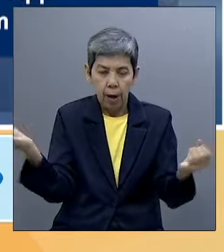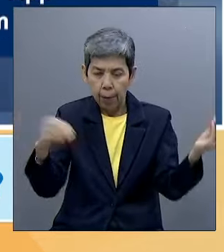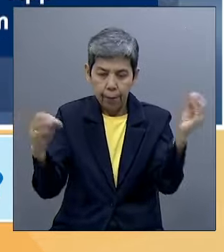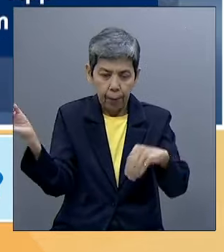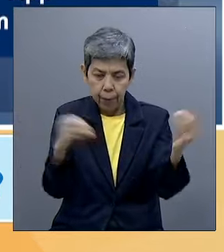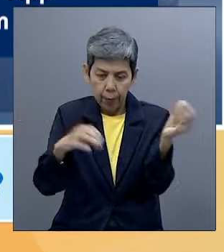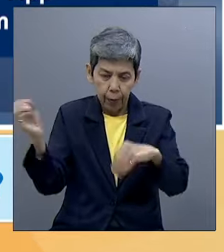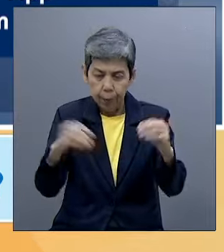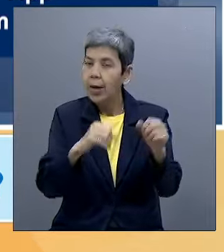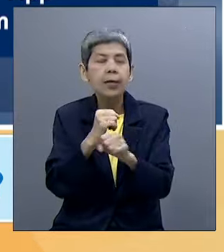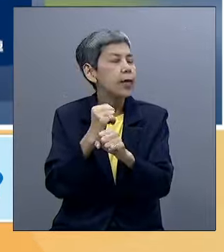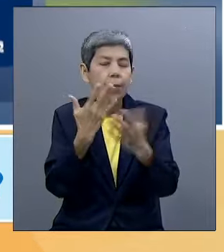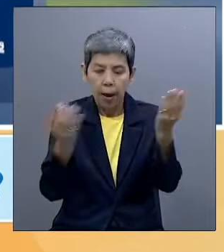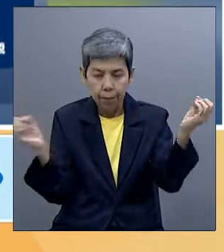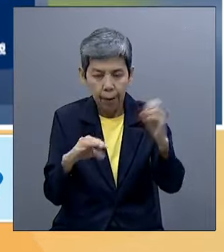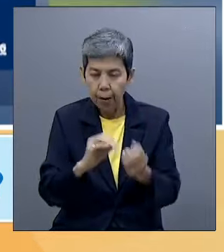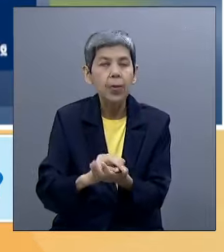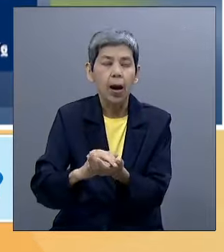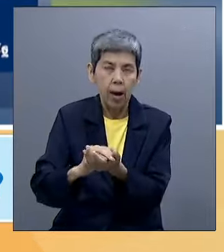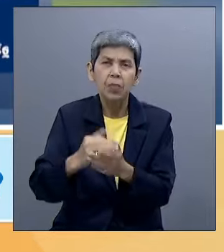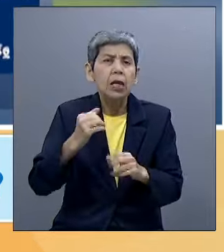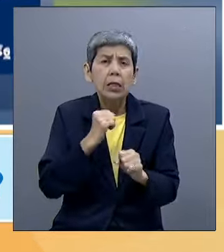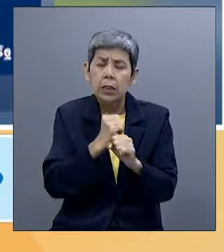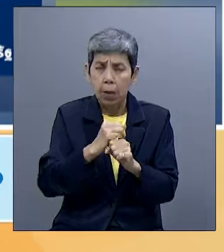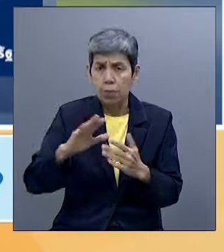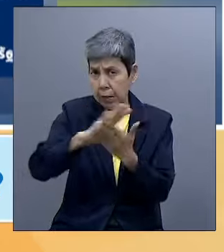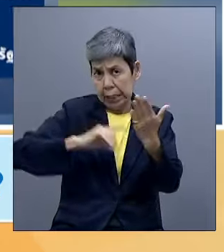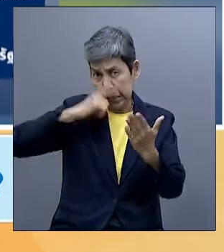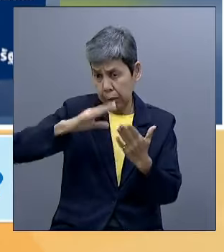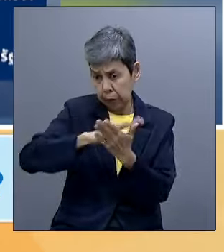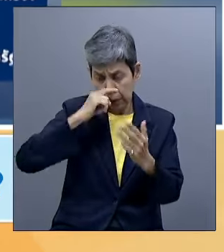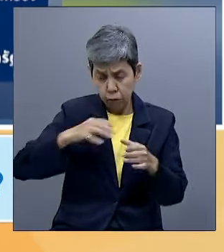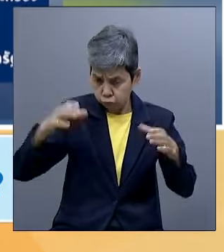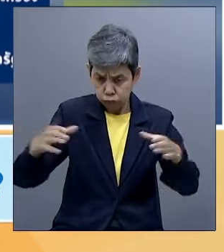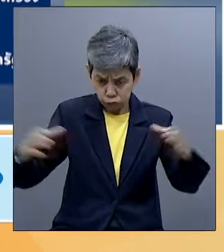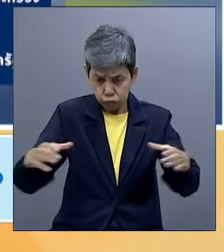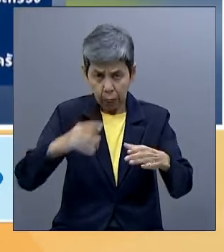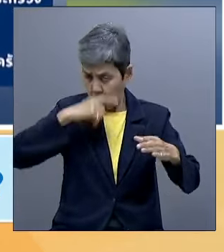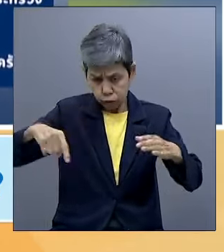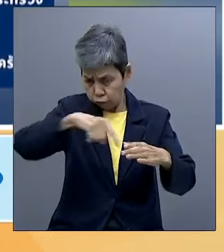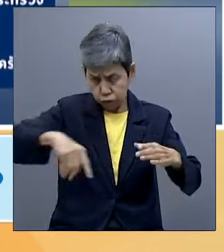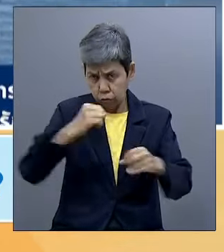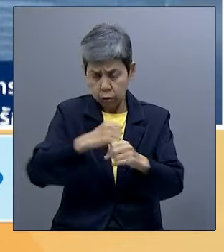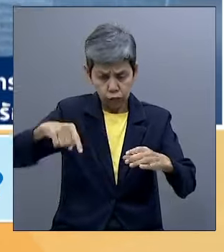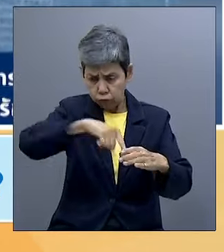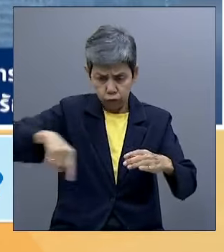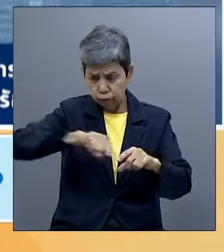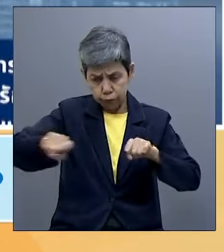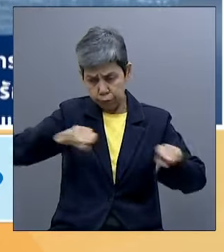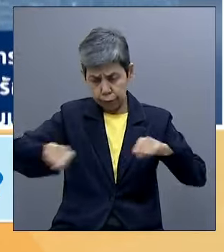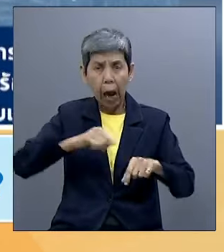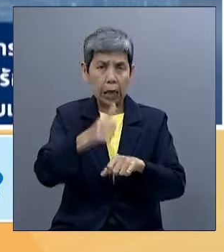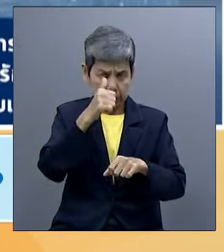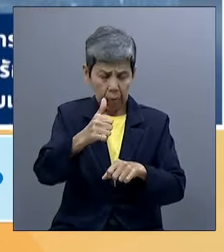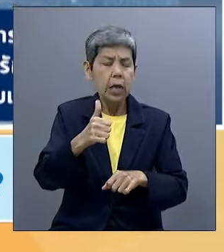บบใหม่อะไรก็สุดแล้วแต่นะครับแต่ว่าทำกันเองภายในประเทศนะเพื่อให้คลาวด์มันเป็นข้อมูลที่มันวิ่งกันอยู่ภายในประเทศนะอันนี้เ